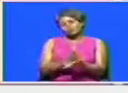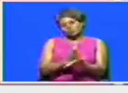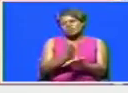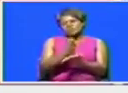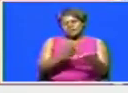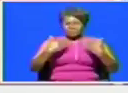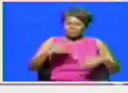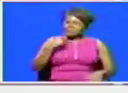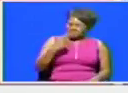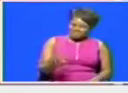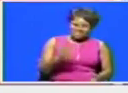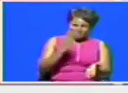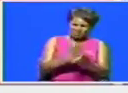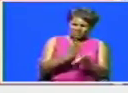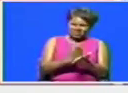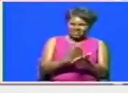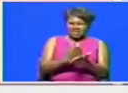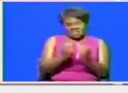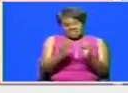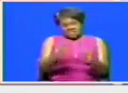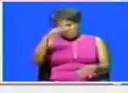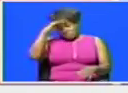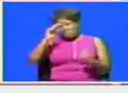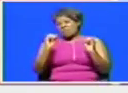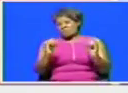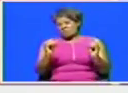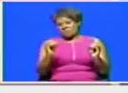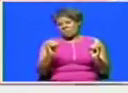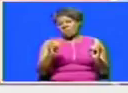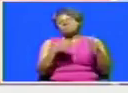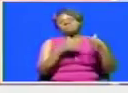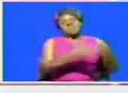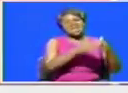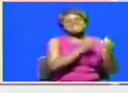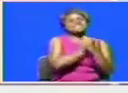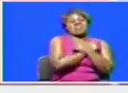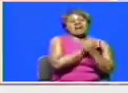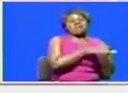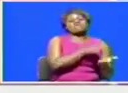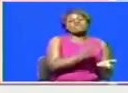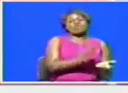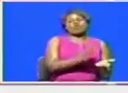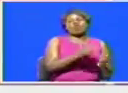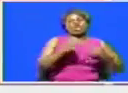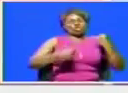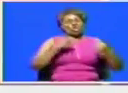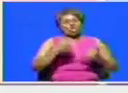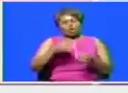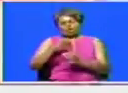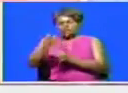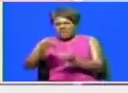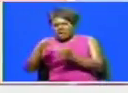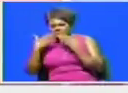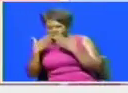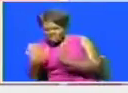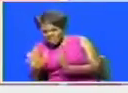huwa wanasema watu wanasema wale watu wakunywa pombe wanapenda tendo la ndoa zaidi. Manake yeye uraibu wake ni chai amalizane